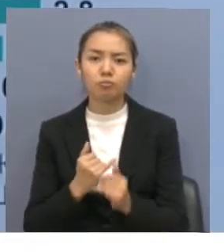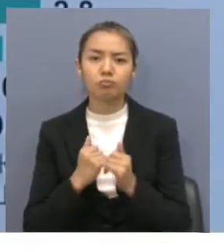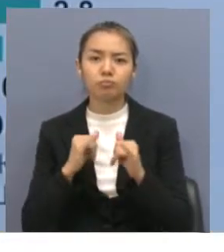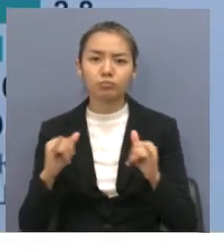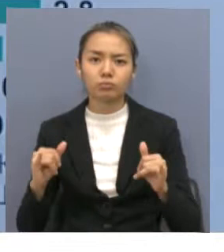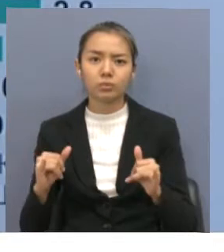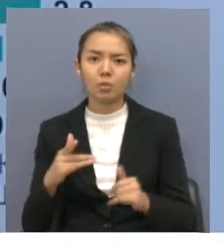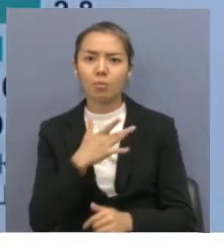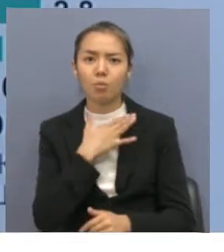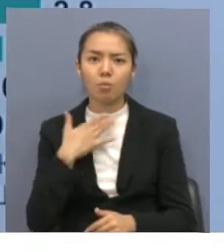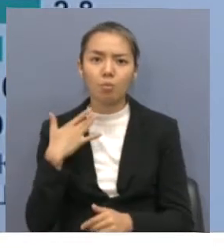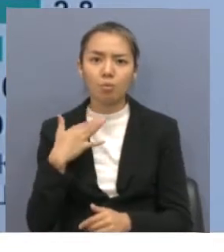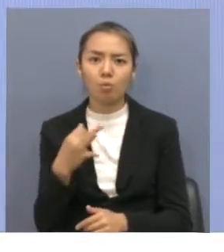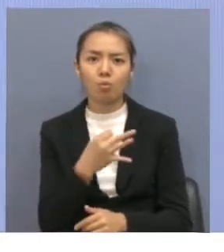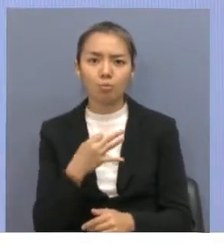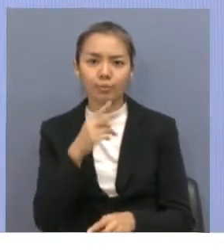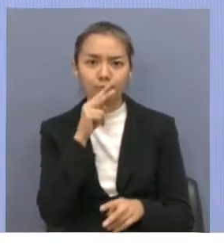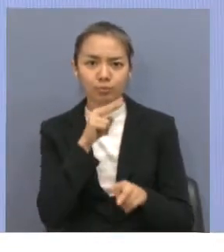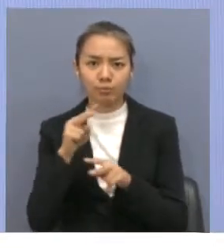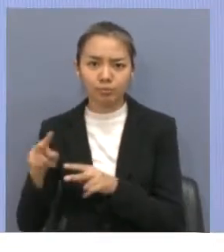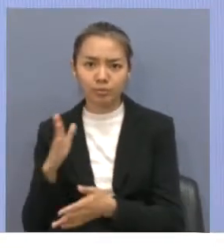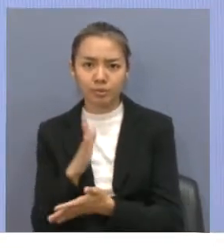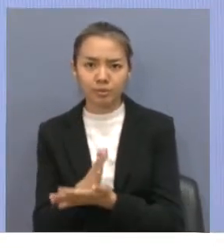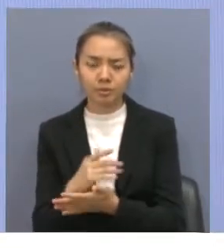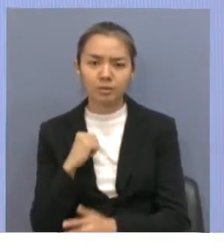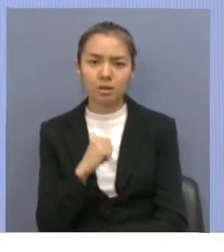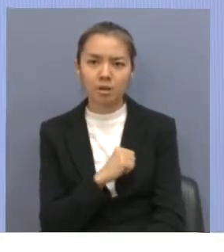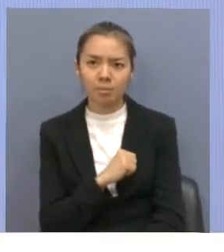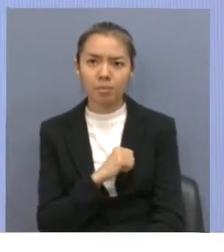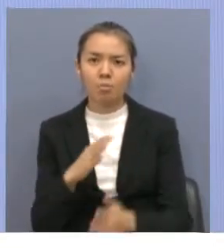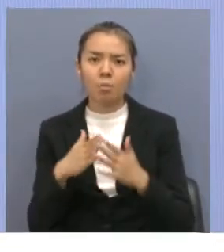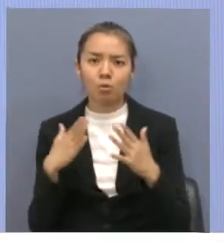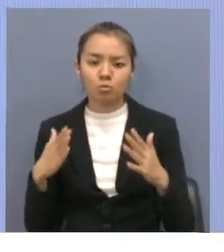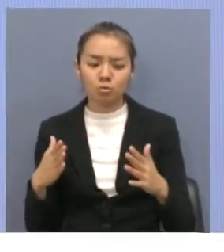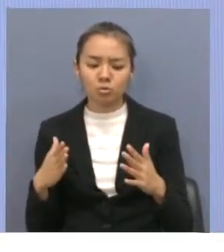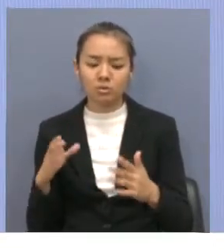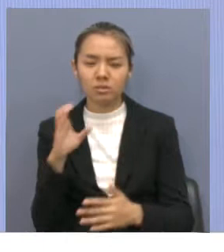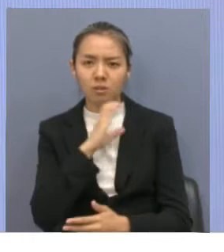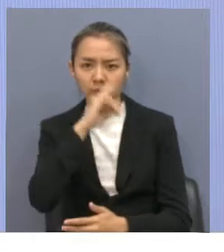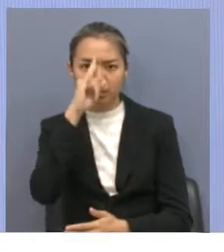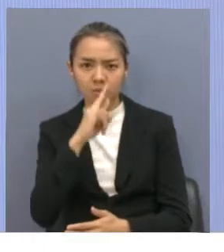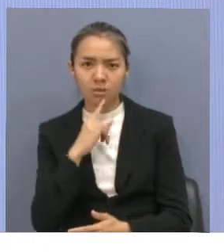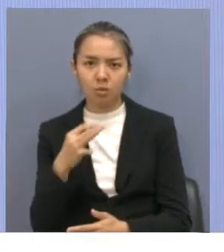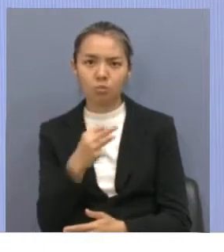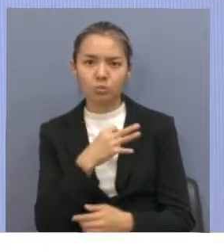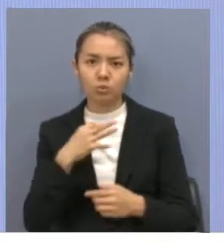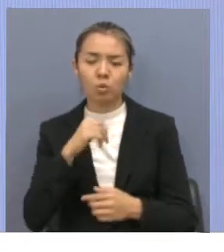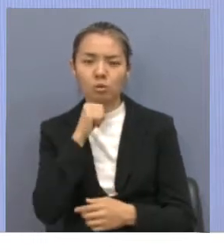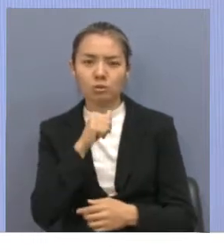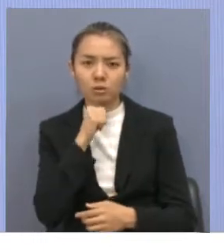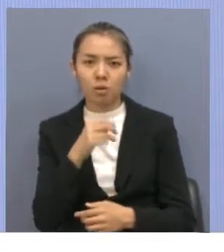көптеген өңірлерде байқалады. Ең көп өсімді солтүстік Қазақстан және Қостанай